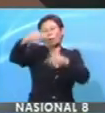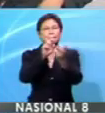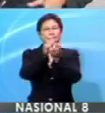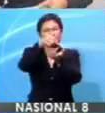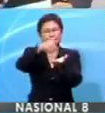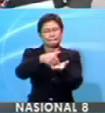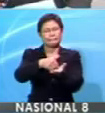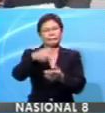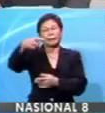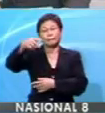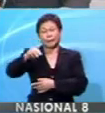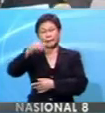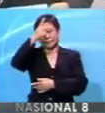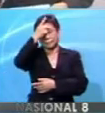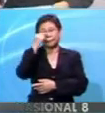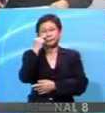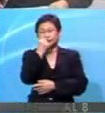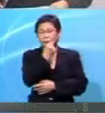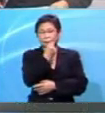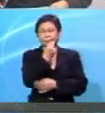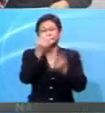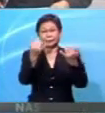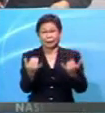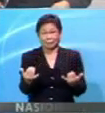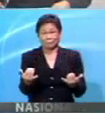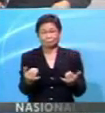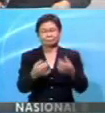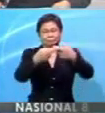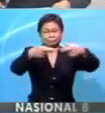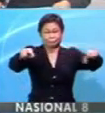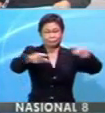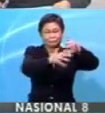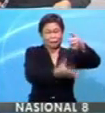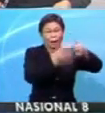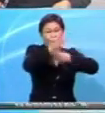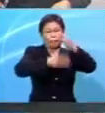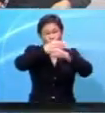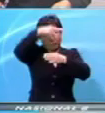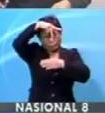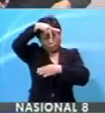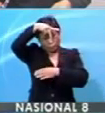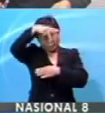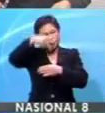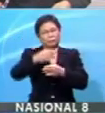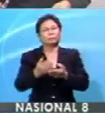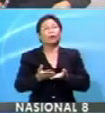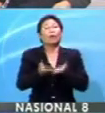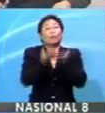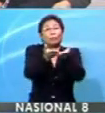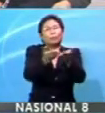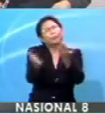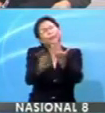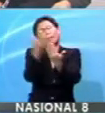pagi Perdana Menteri Datuk Seri Najib Tun Razak hari ini melancarkan dana Bumiputera al-ansar yang menawarkan